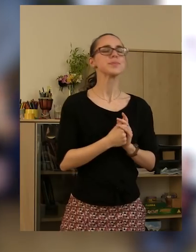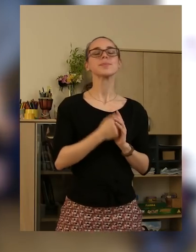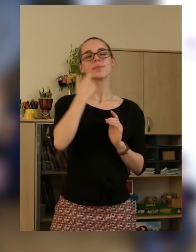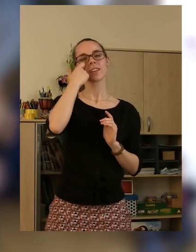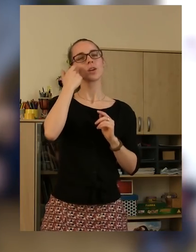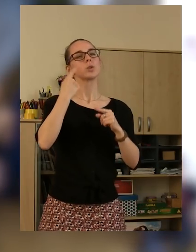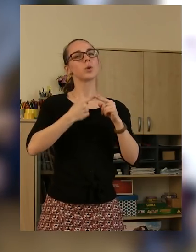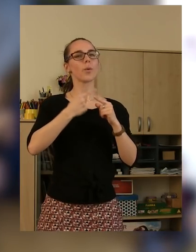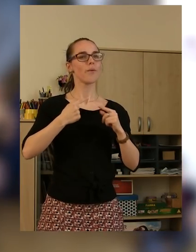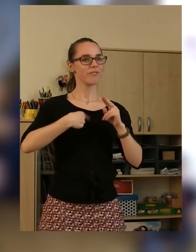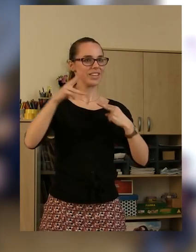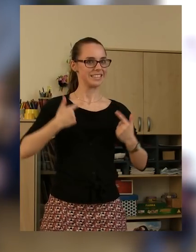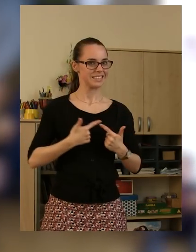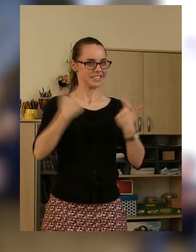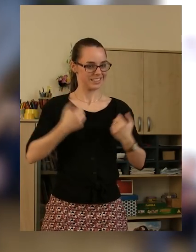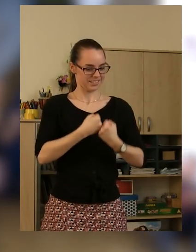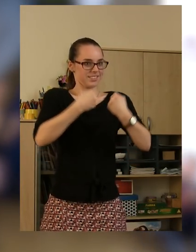mysli.